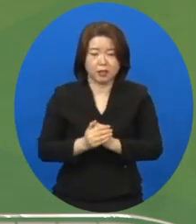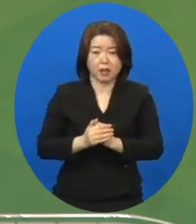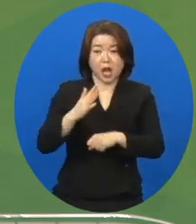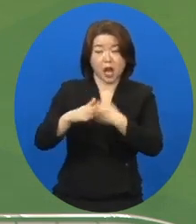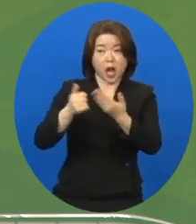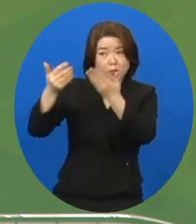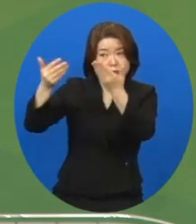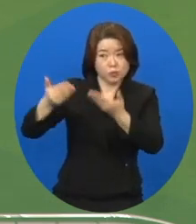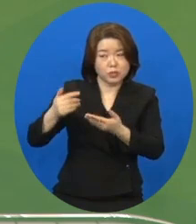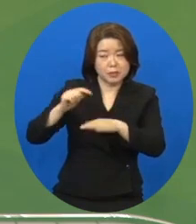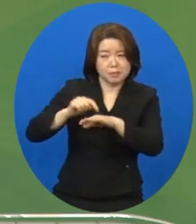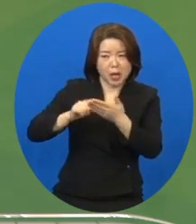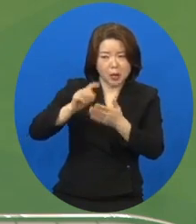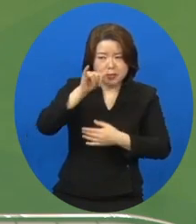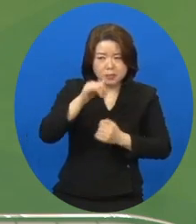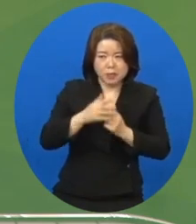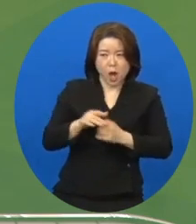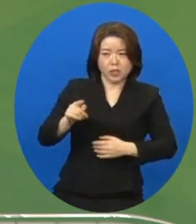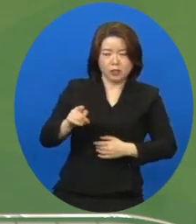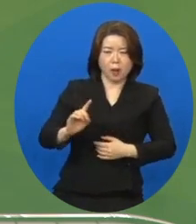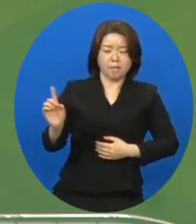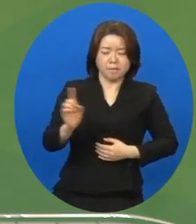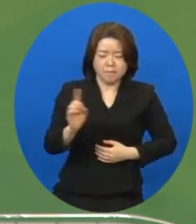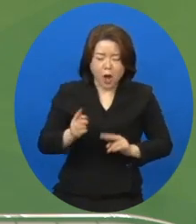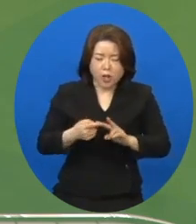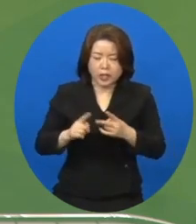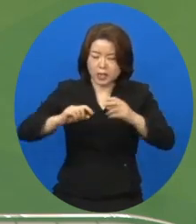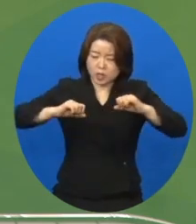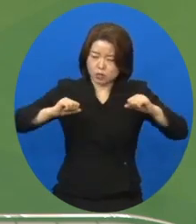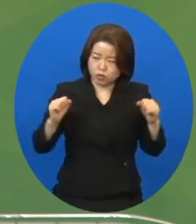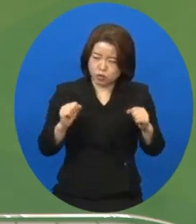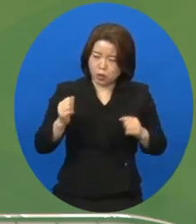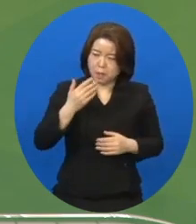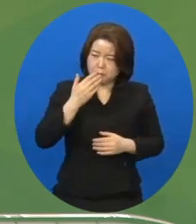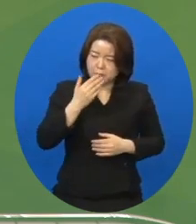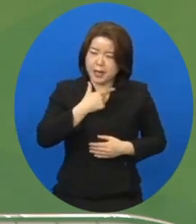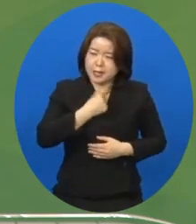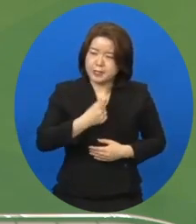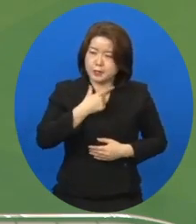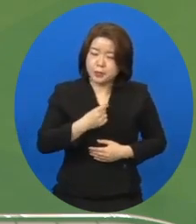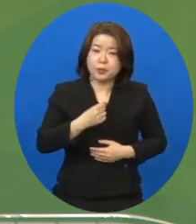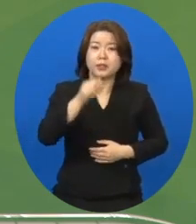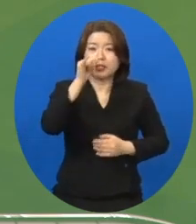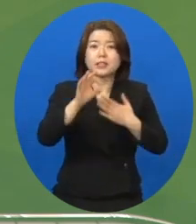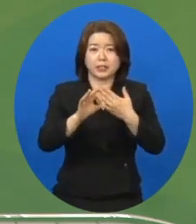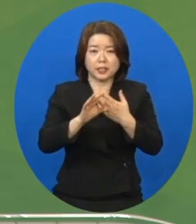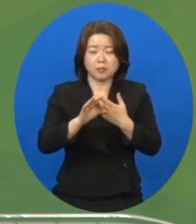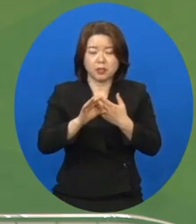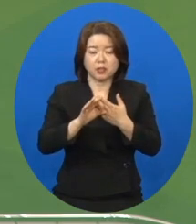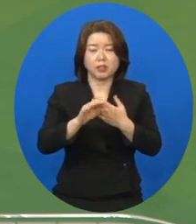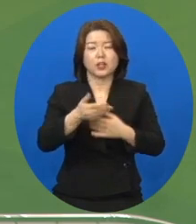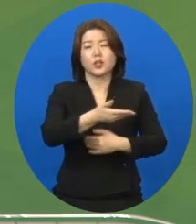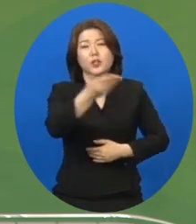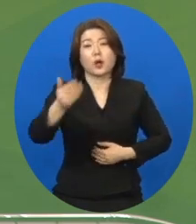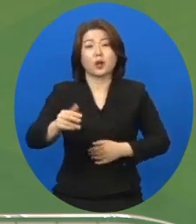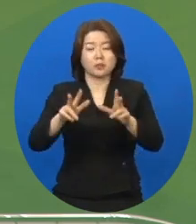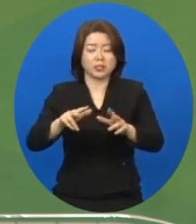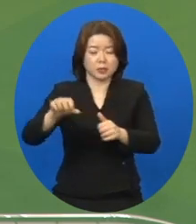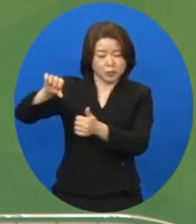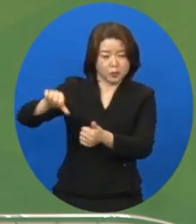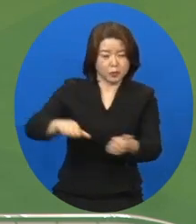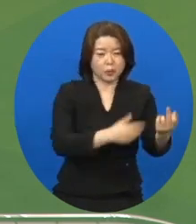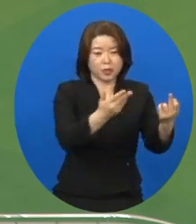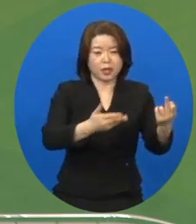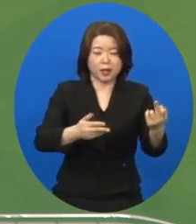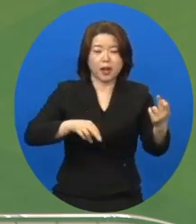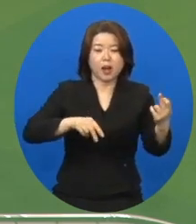있으면 어떻게 해서든지 그 말씀에 순종해 보려고 한다면 여러분은 지금 요단강을 건너고 있는 거예요. 그리고